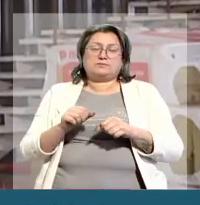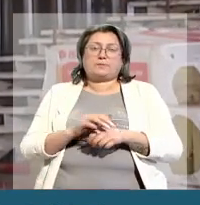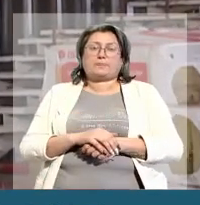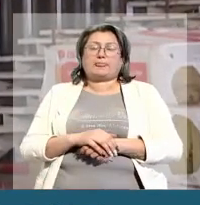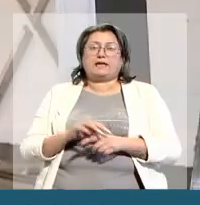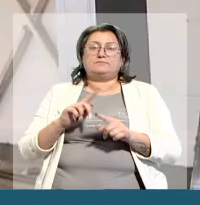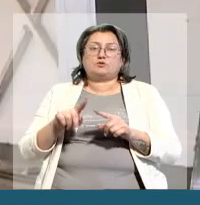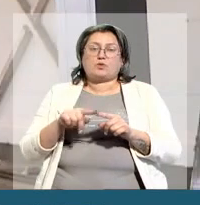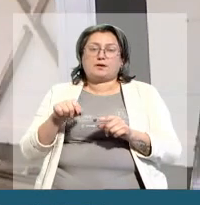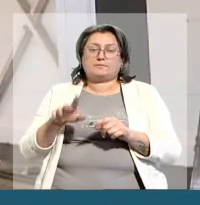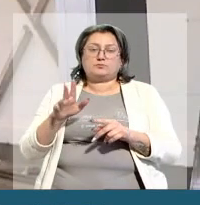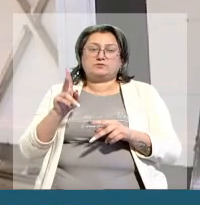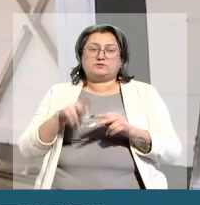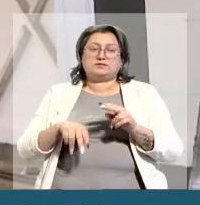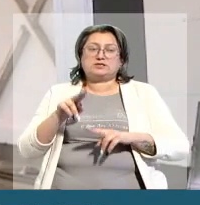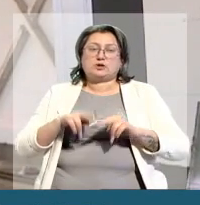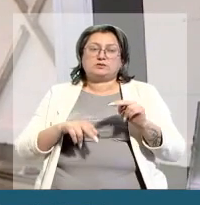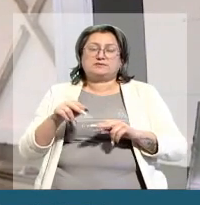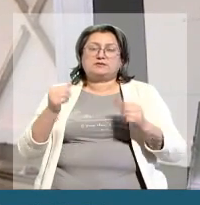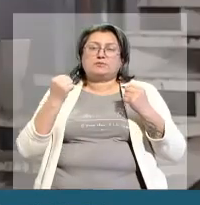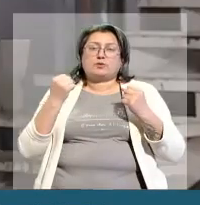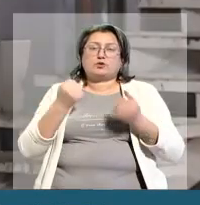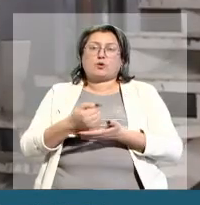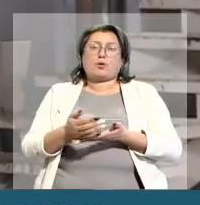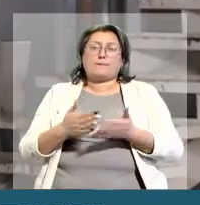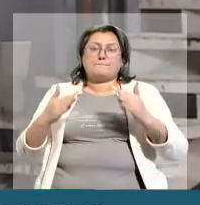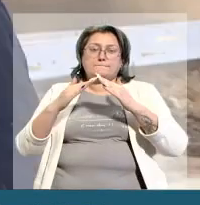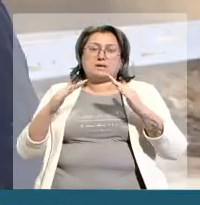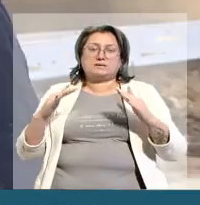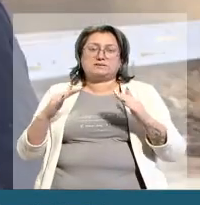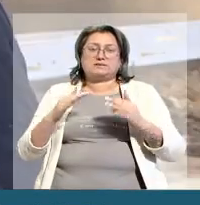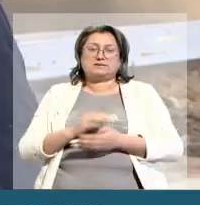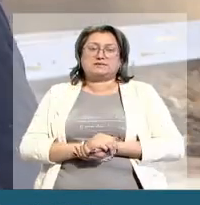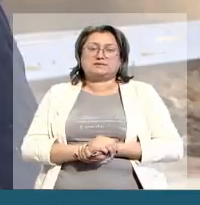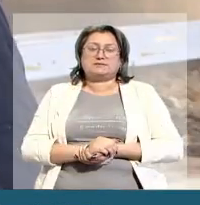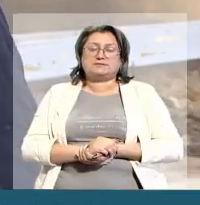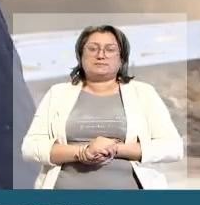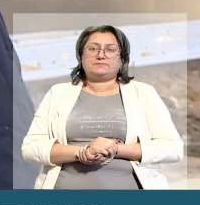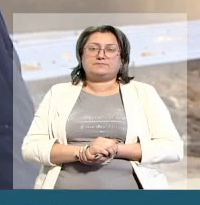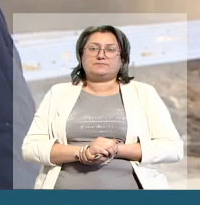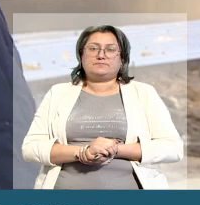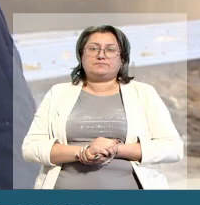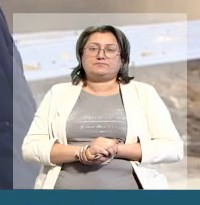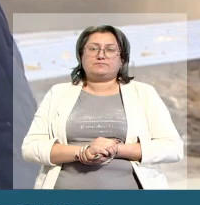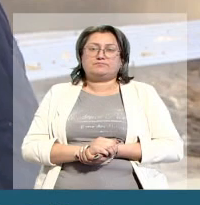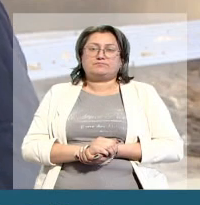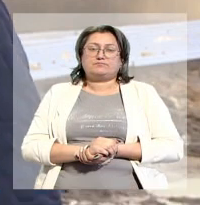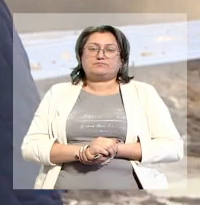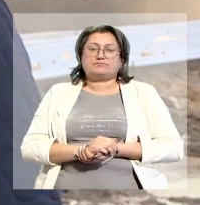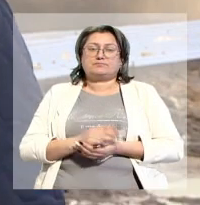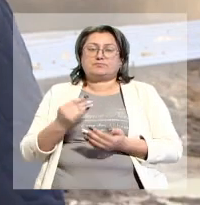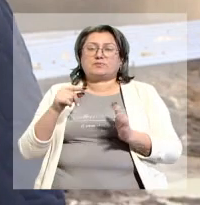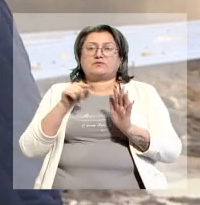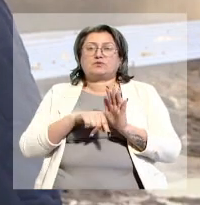ұзамай дене шынықтыру сауықтыру кешенінің құрылысы аяқталып пайдалануға беріледі. Текущую дату у нас ведется. Дене шынықтыру